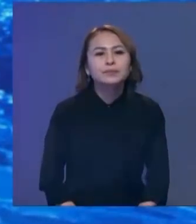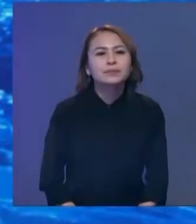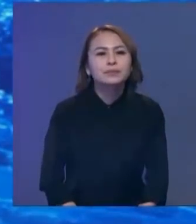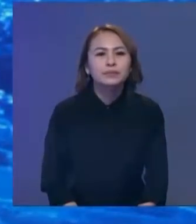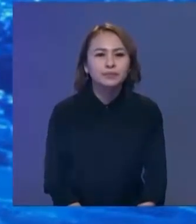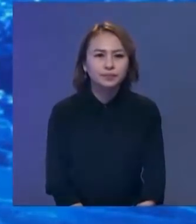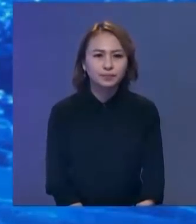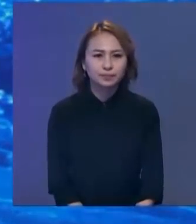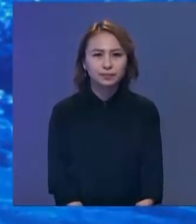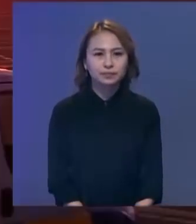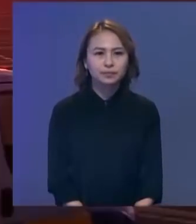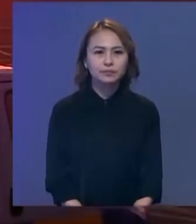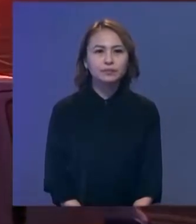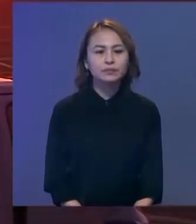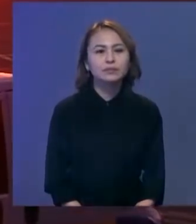Тілші материалында.